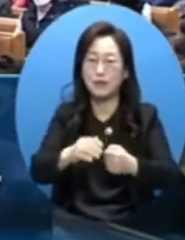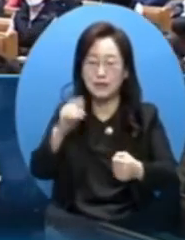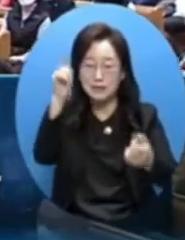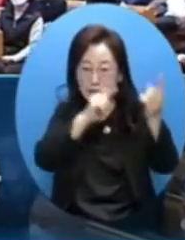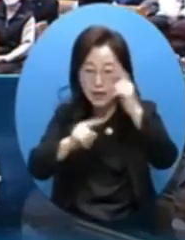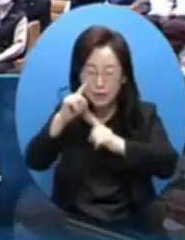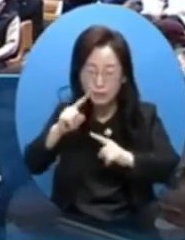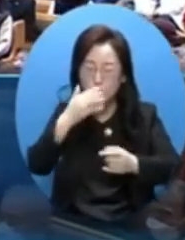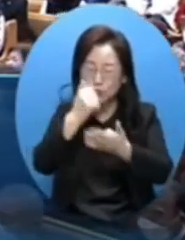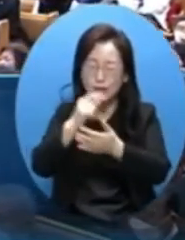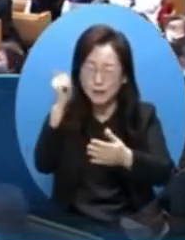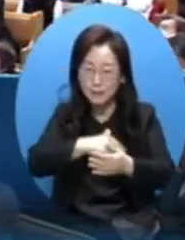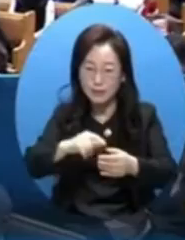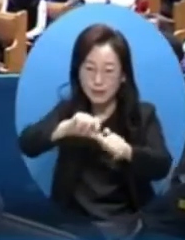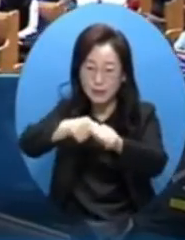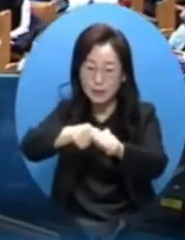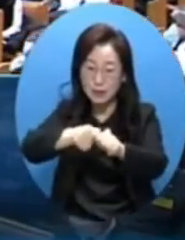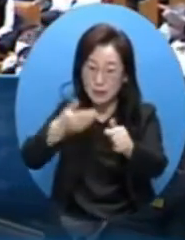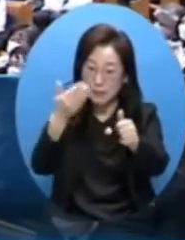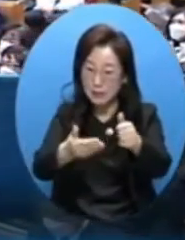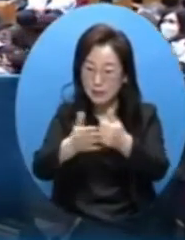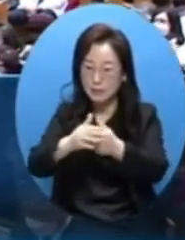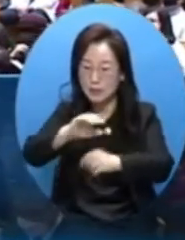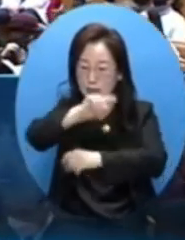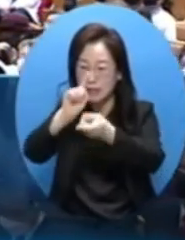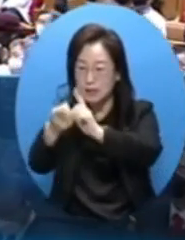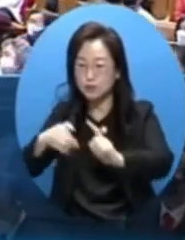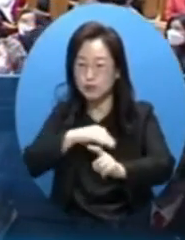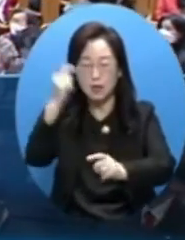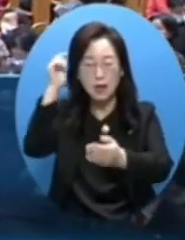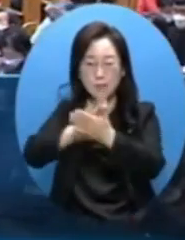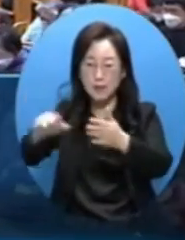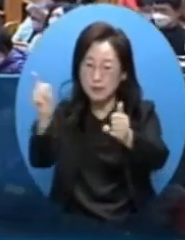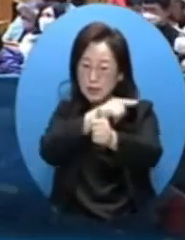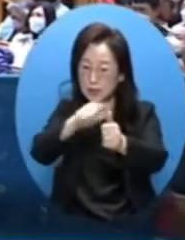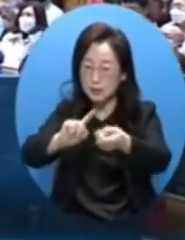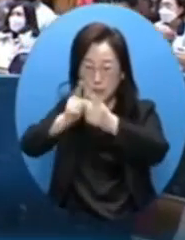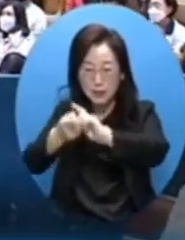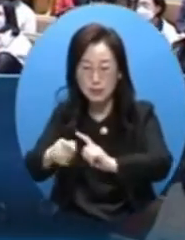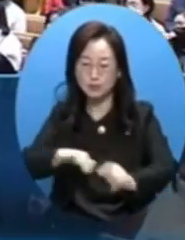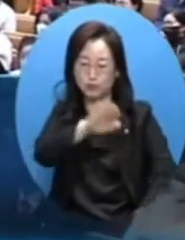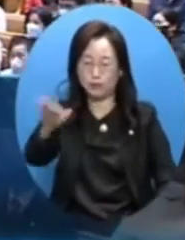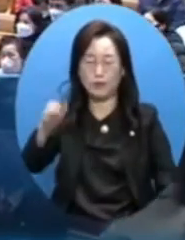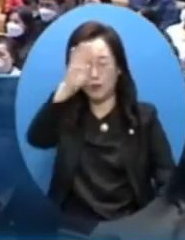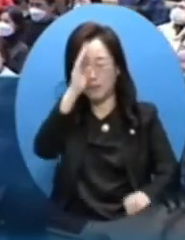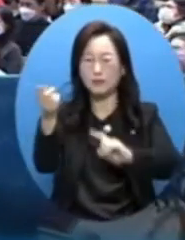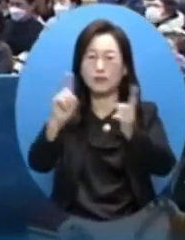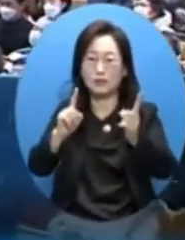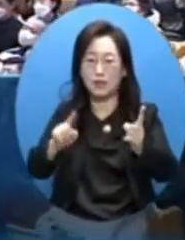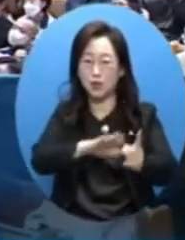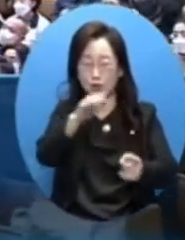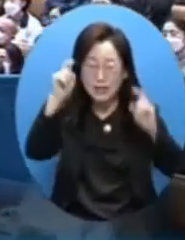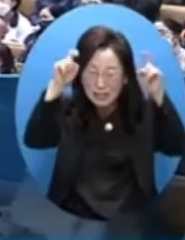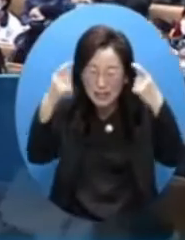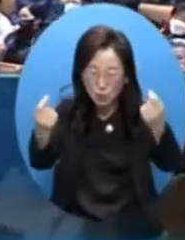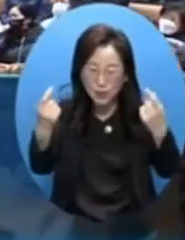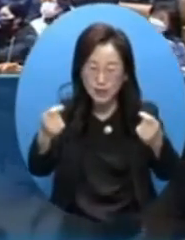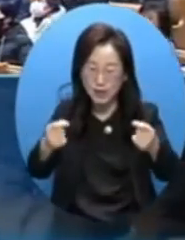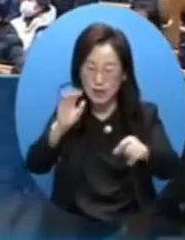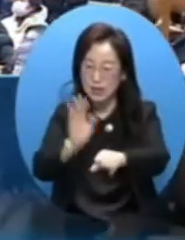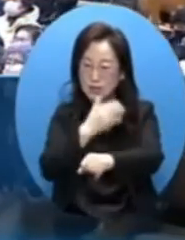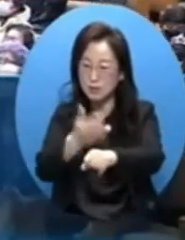때문이라 그가 징계를 받음으로 우리는 평화를 누리고 그가 채찍에 맞음으로 우리는 나음을 받았도다. 우리는 다 양 같아서 그릇 행하여 각기 제 길로